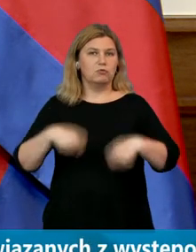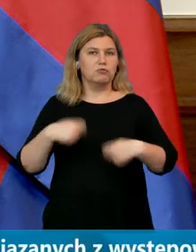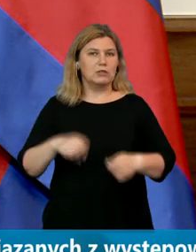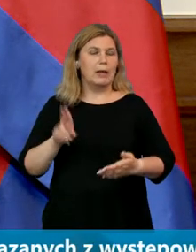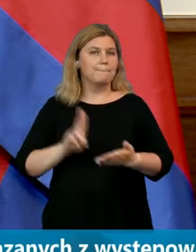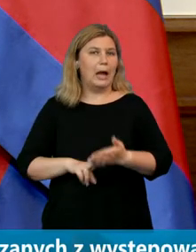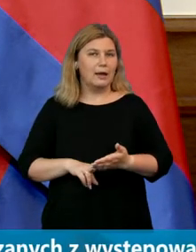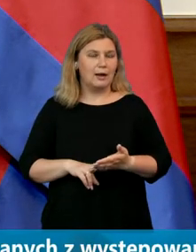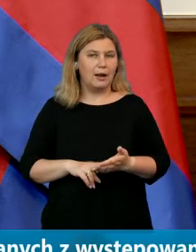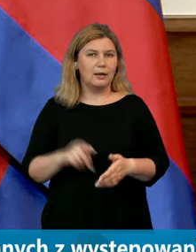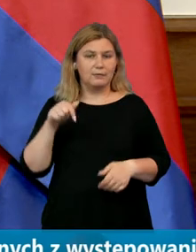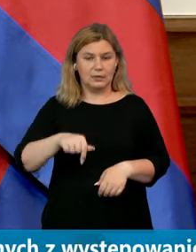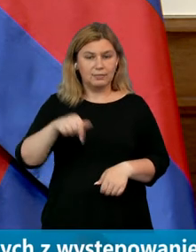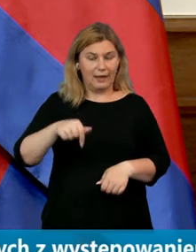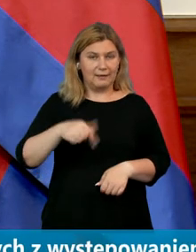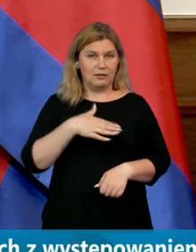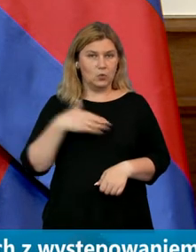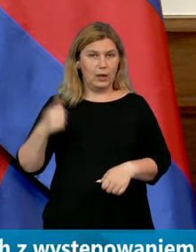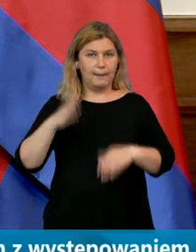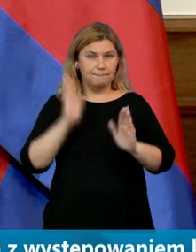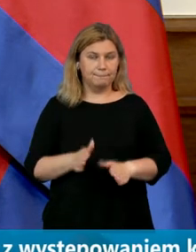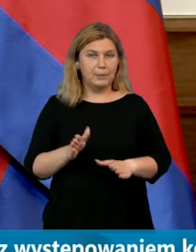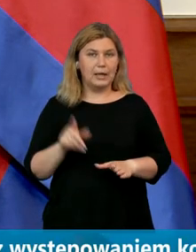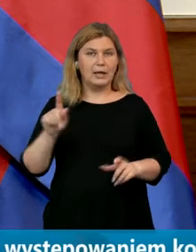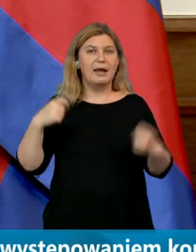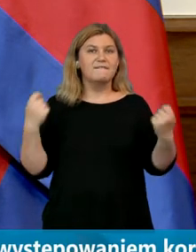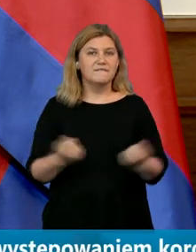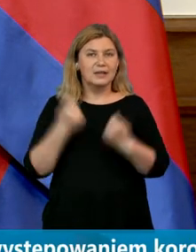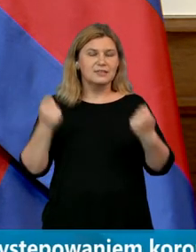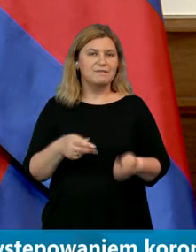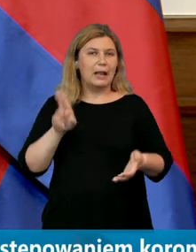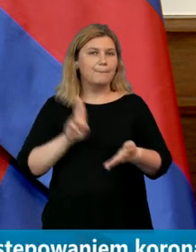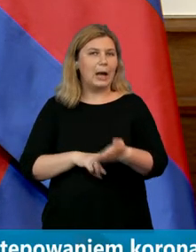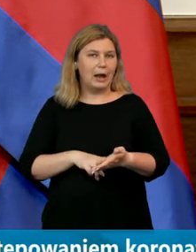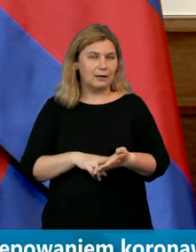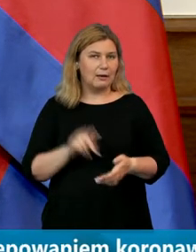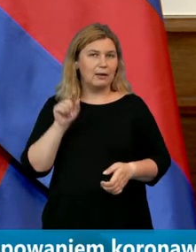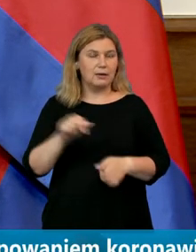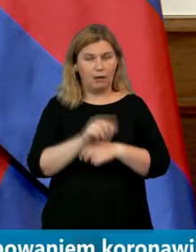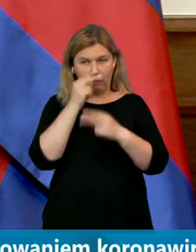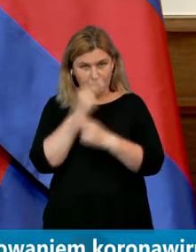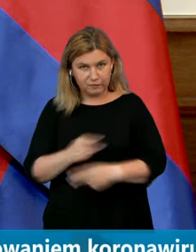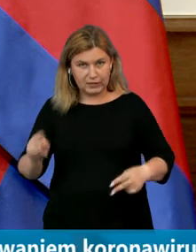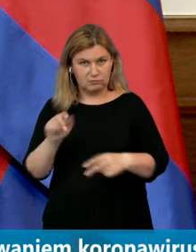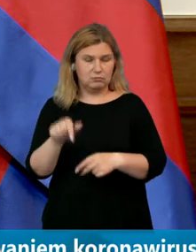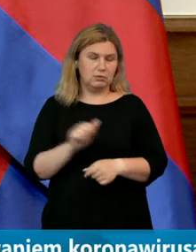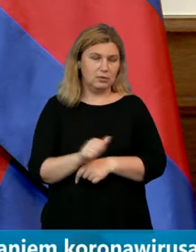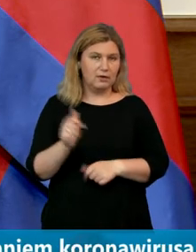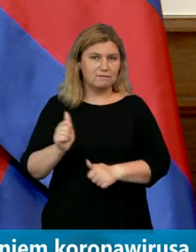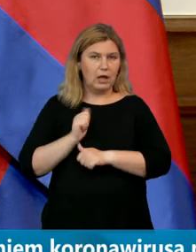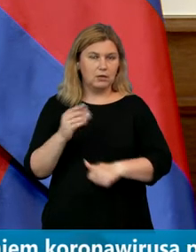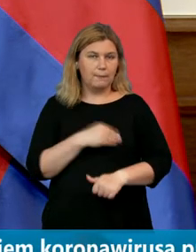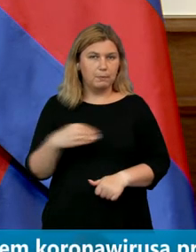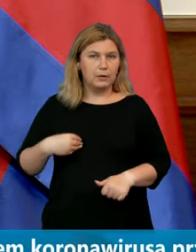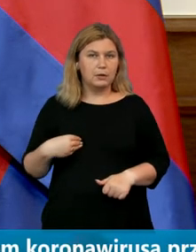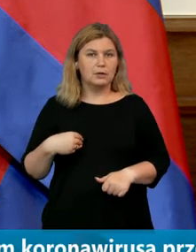że w ten weekend będzie także tam Festiwal Marek. Odwiedźcie Wojska Polskiego.